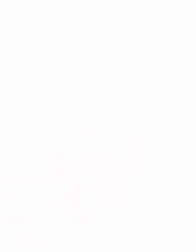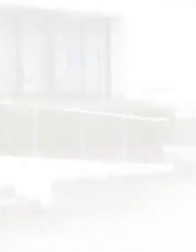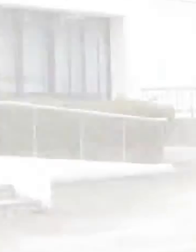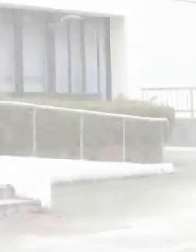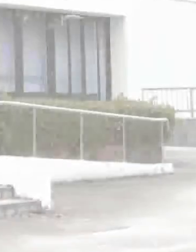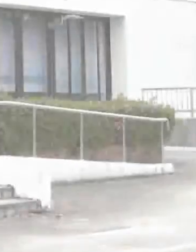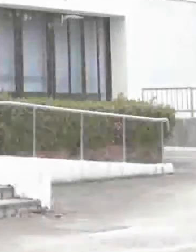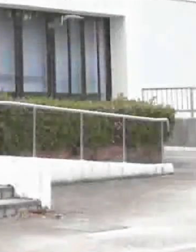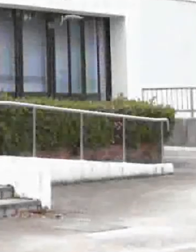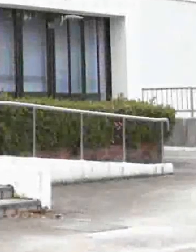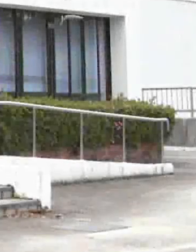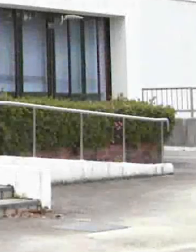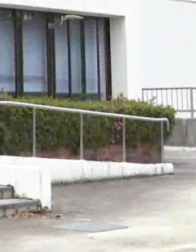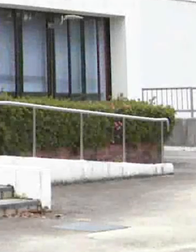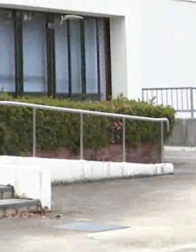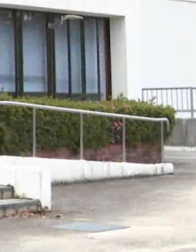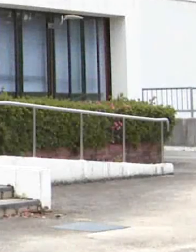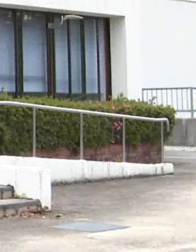ん